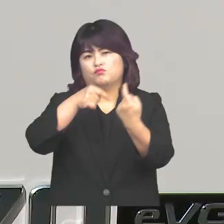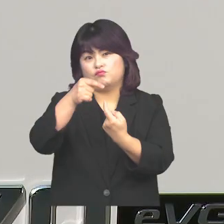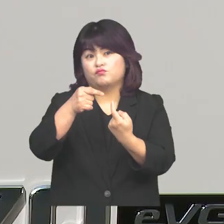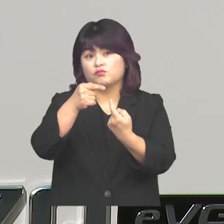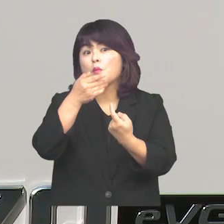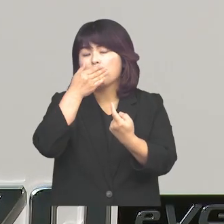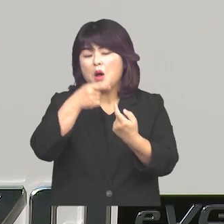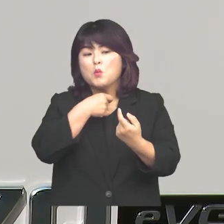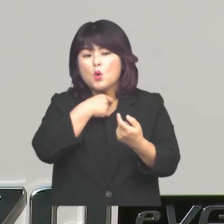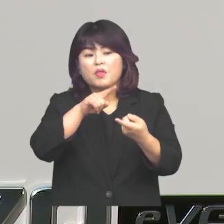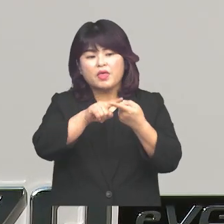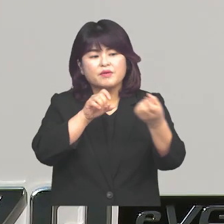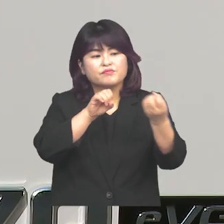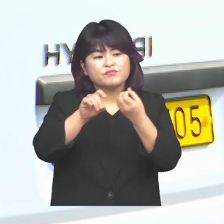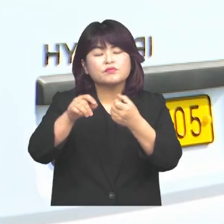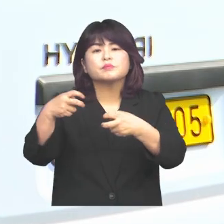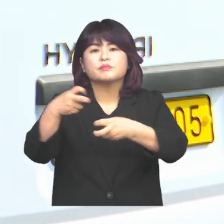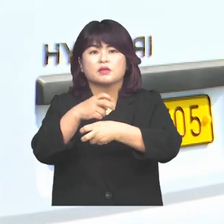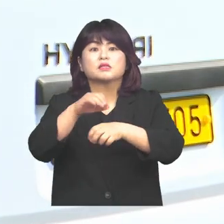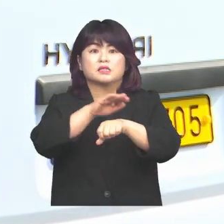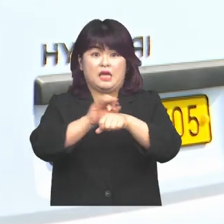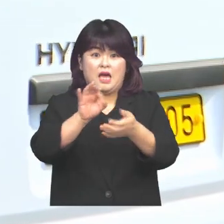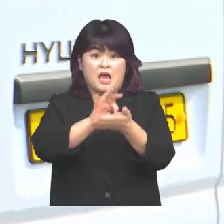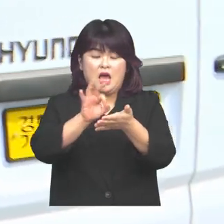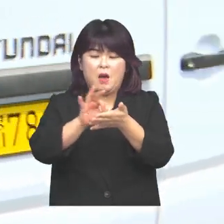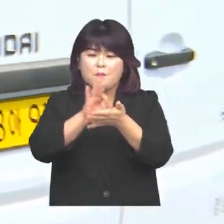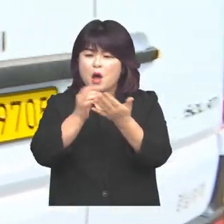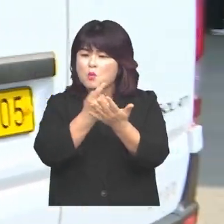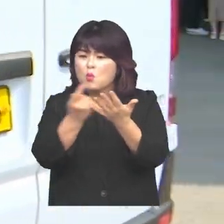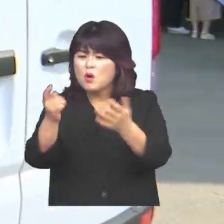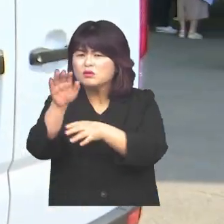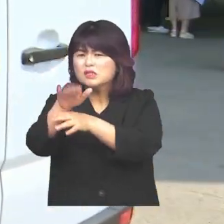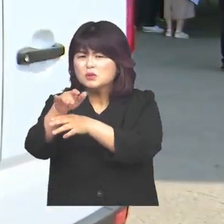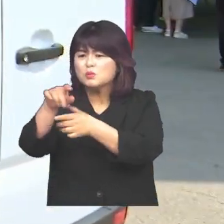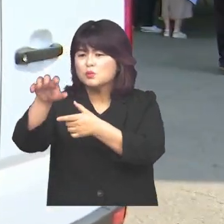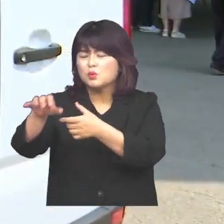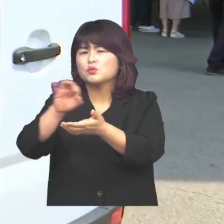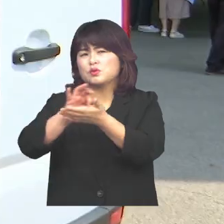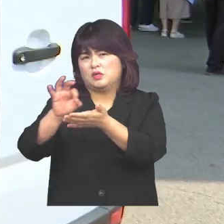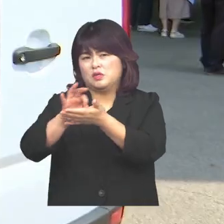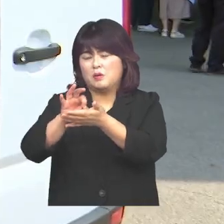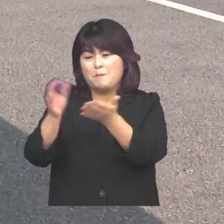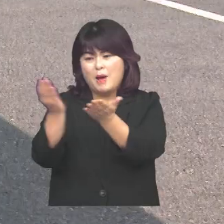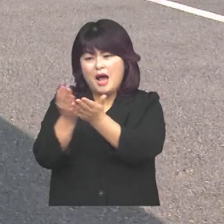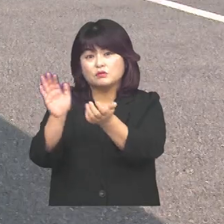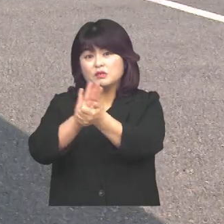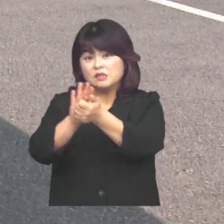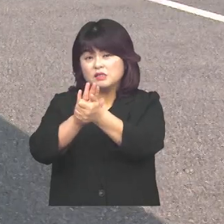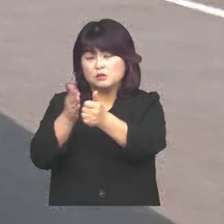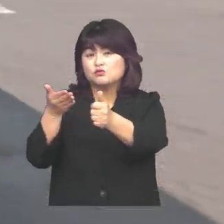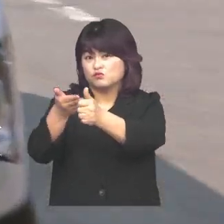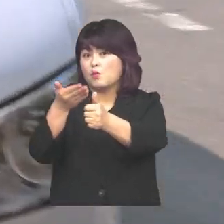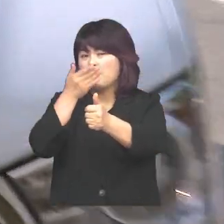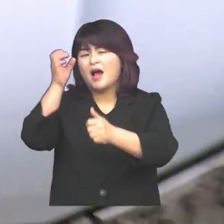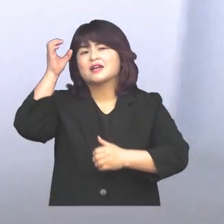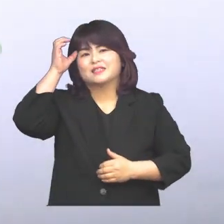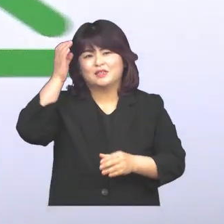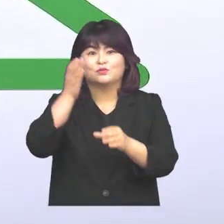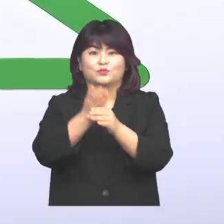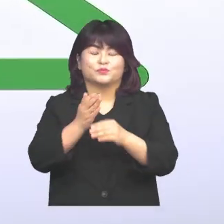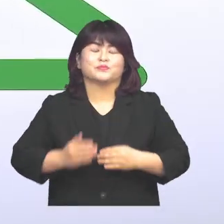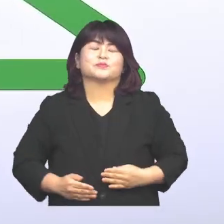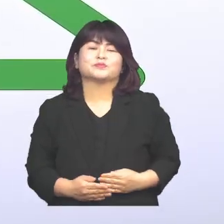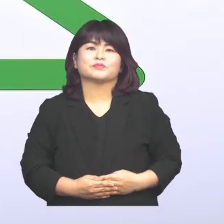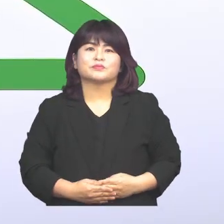탄력적으로 조정해 운행하는 수요응답형 교통수단으로 대중교통 소외지역인 농촌지역 주민들의 맞춤형